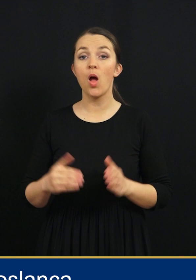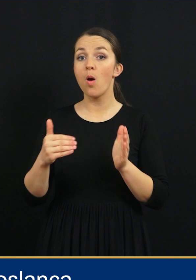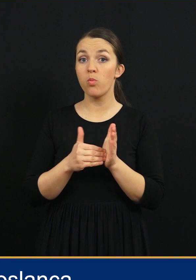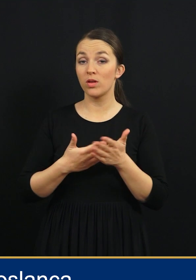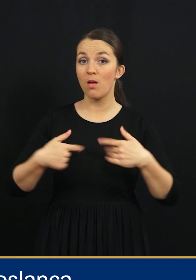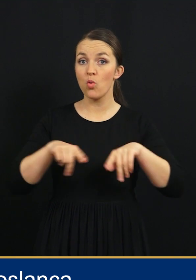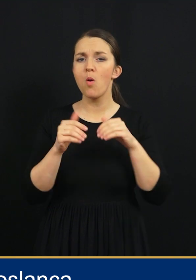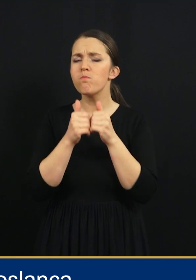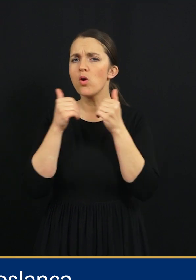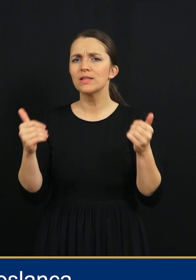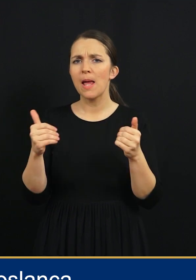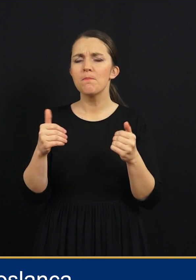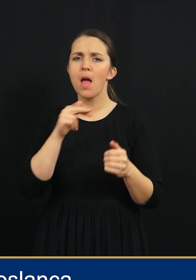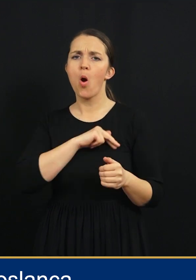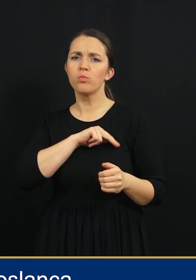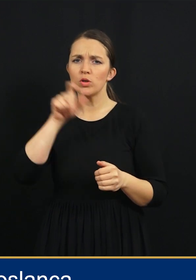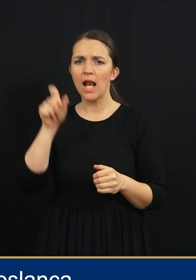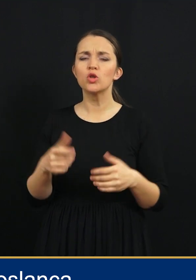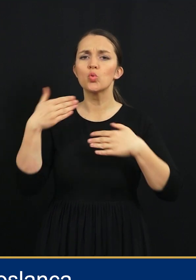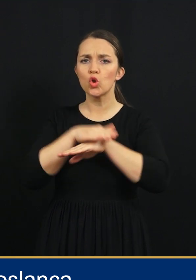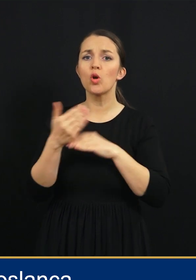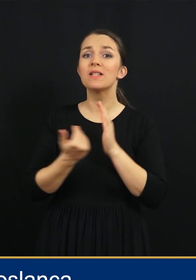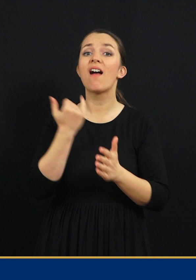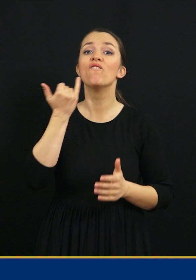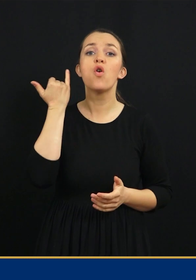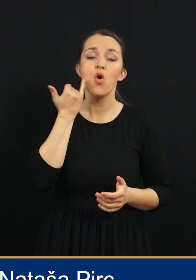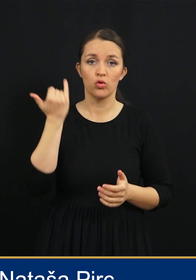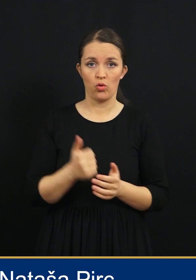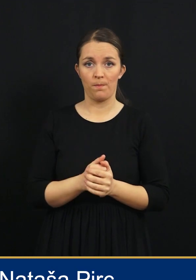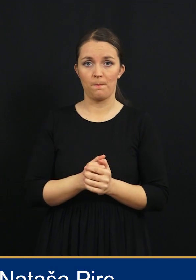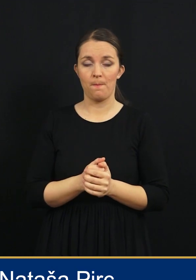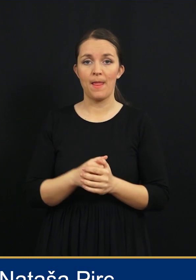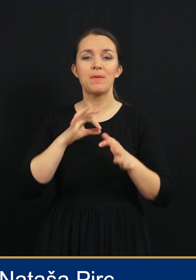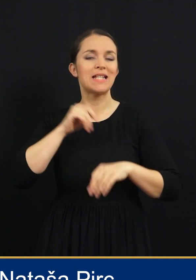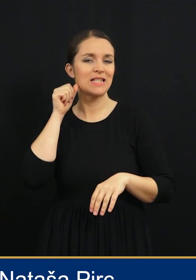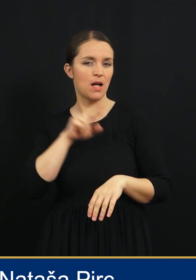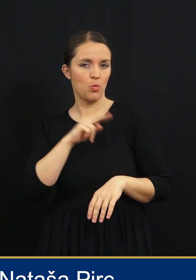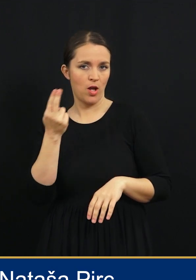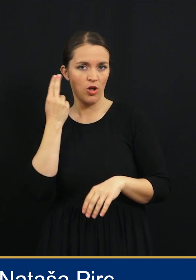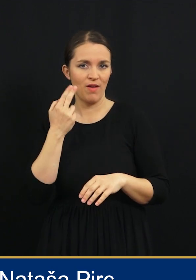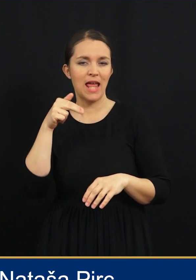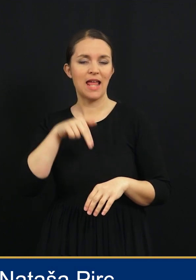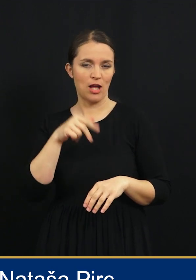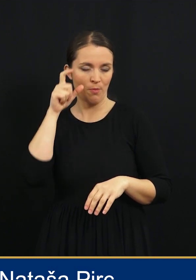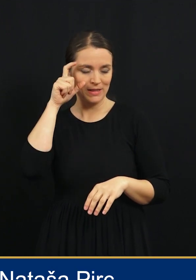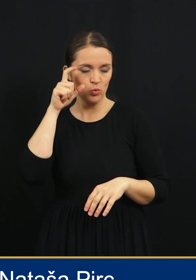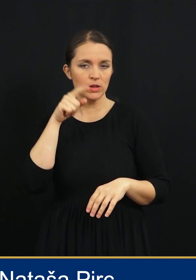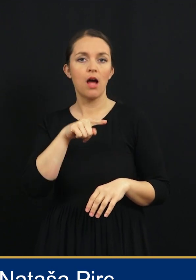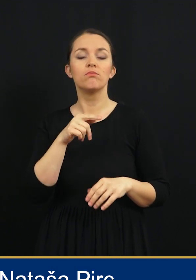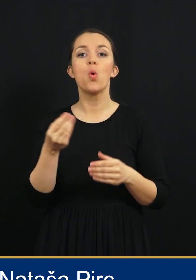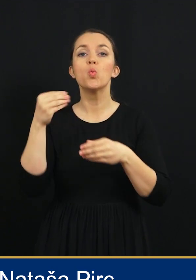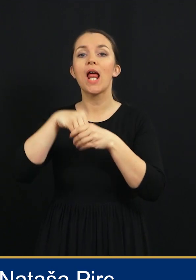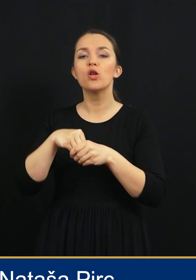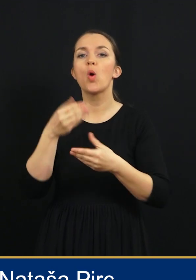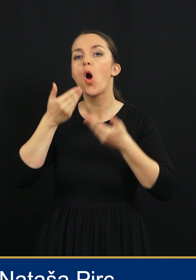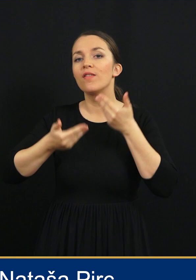Potrebujemo posebnega odposlanca Združenih narodov za vodo. Predsednica Republike Slovenije Nataša Pirc Musar se